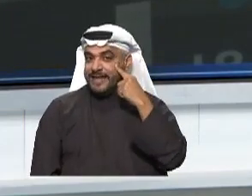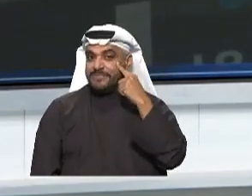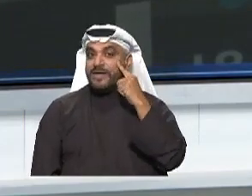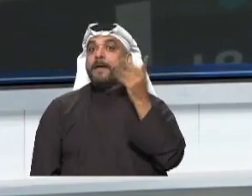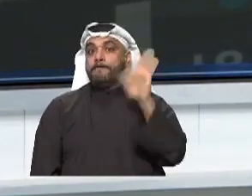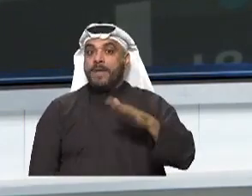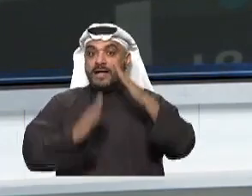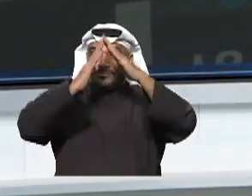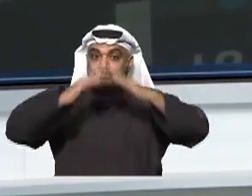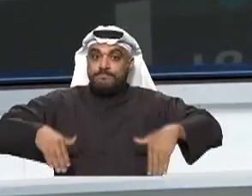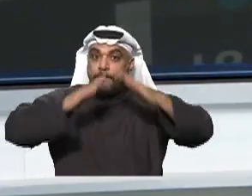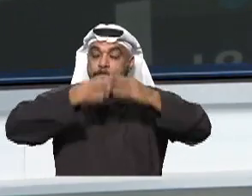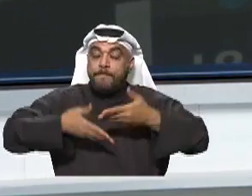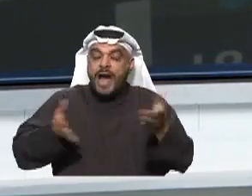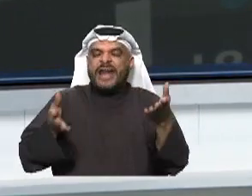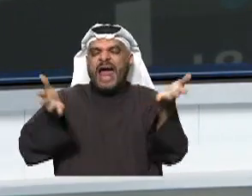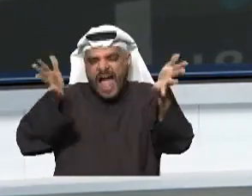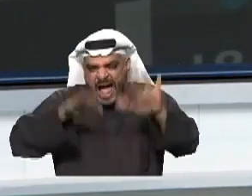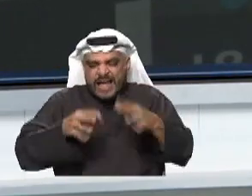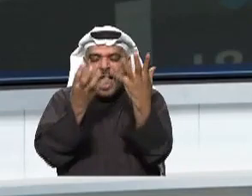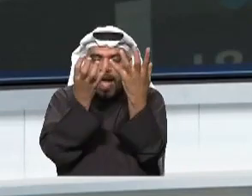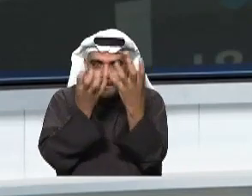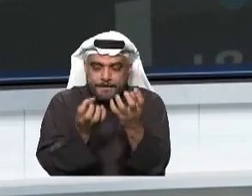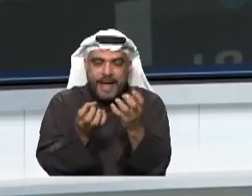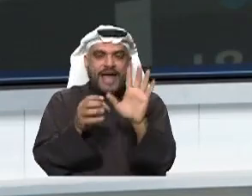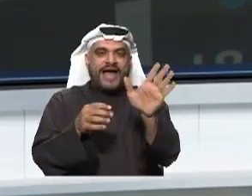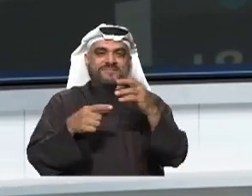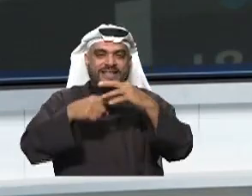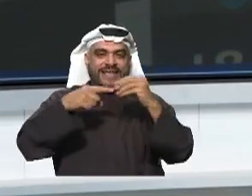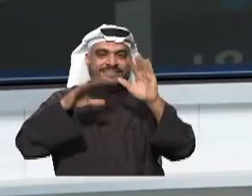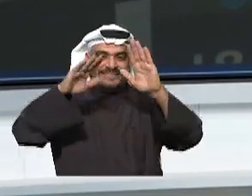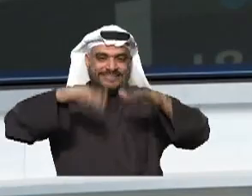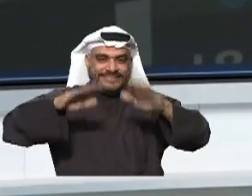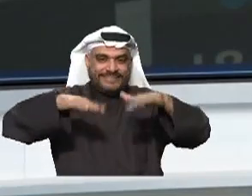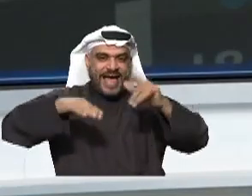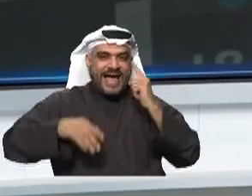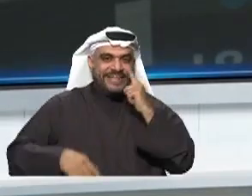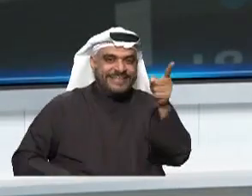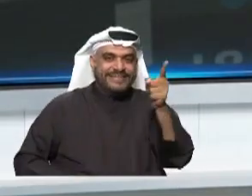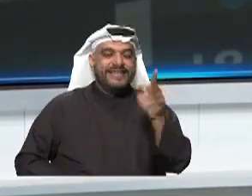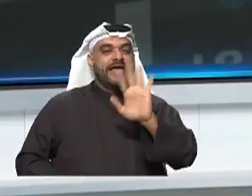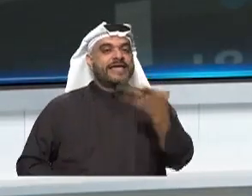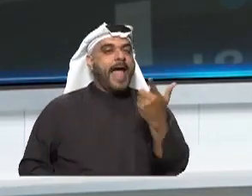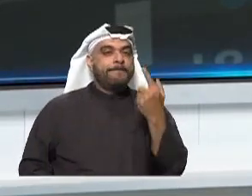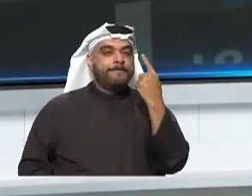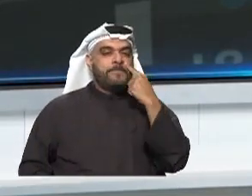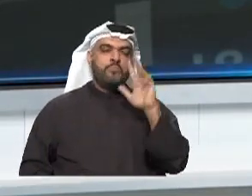درجات مئوية. ورياح شمالية غربية أيضا تستمر معنا يوم الجمعة والسبت، سرعتها